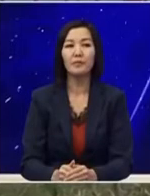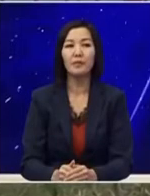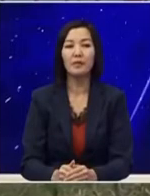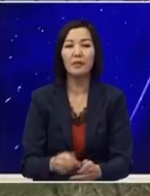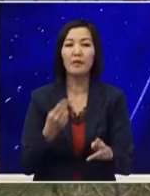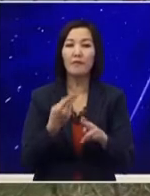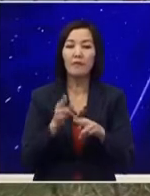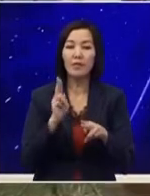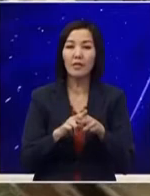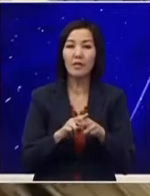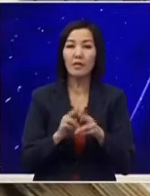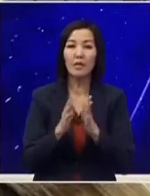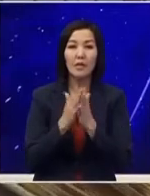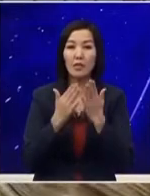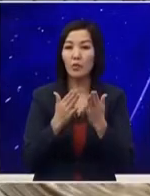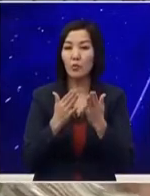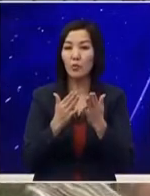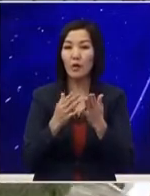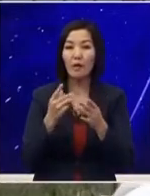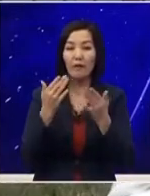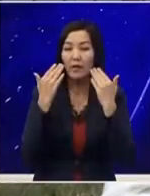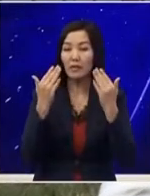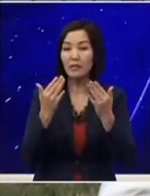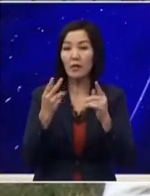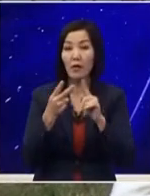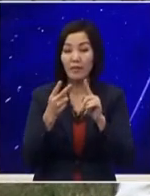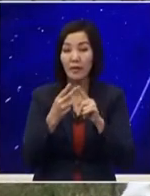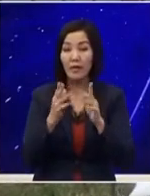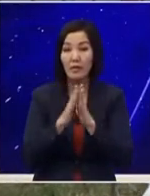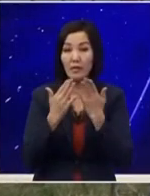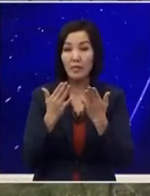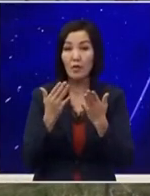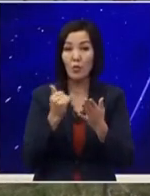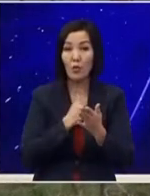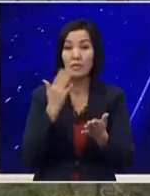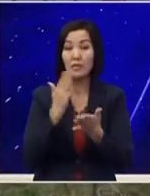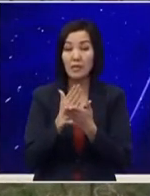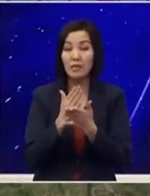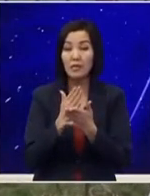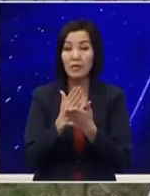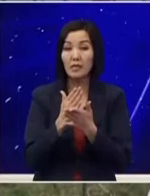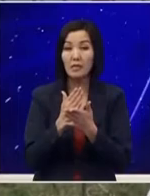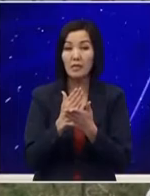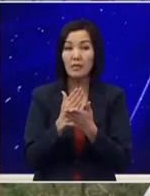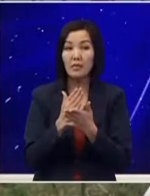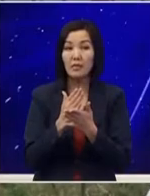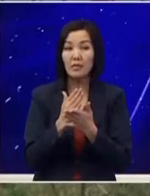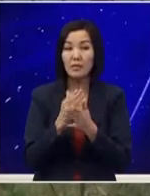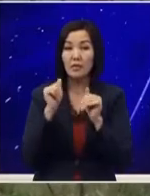Вот это именно эту книгу я не знаю, а эти книги у нас есть. Ну и это остальное